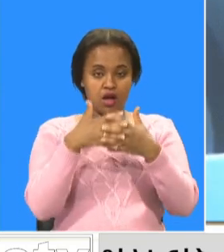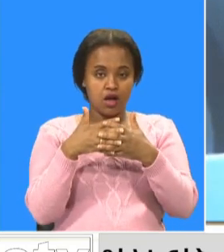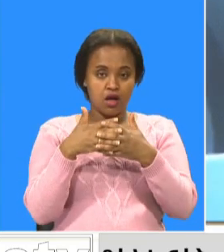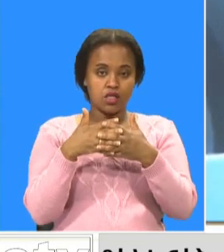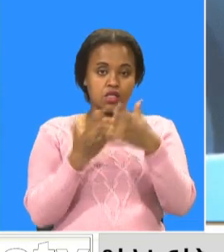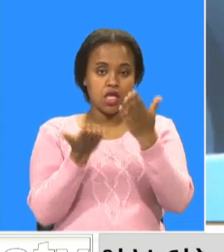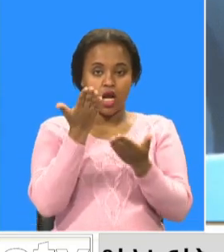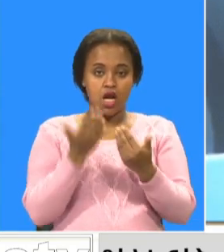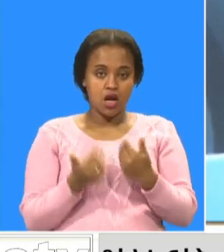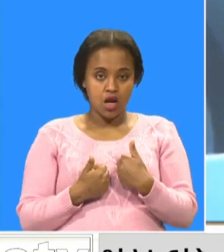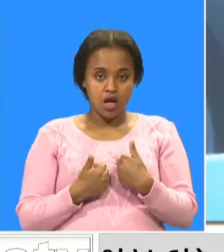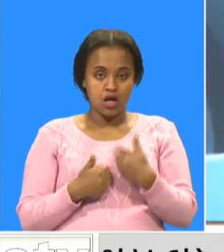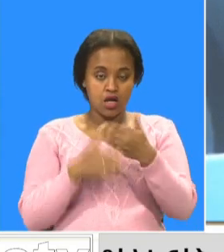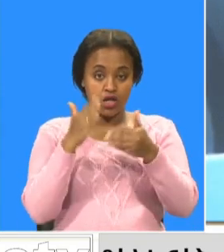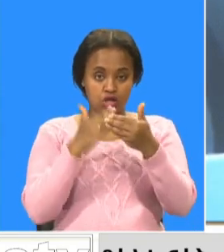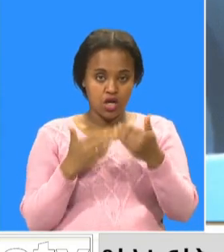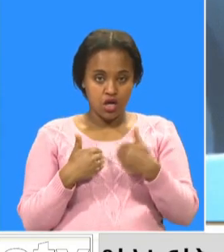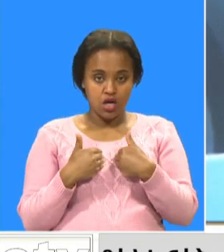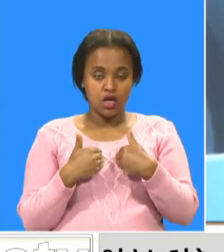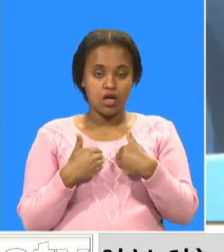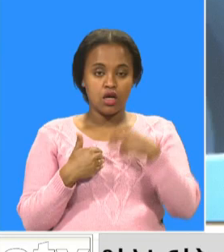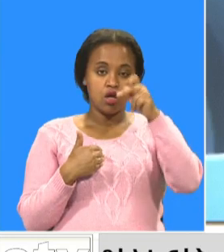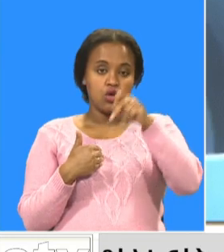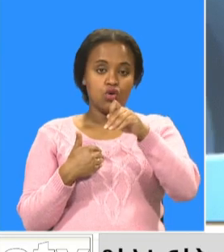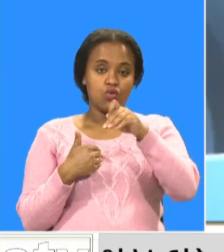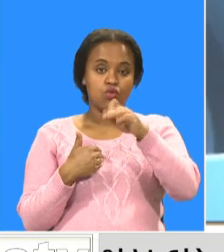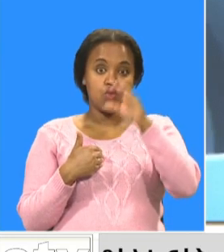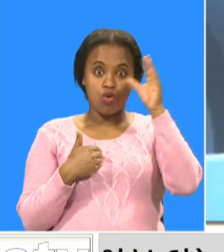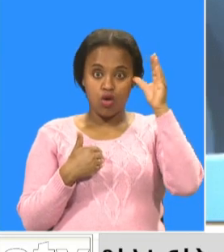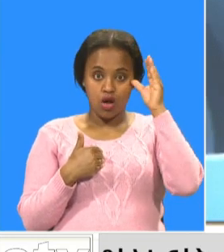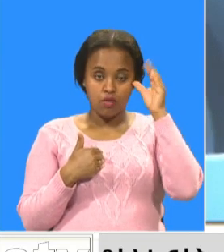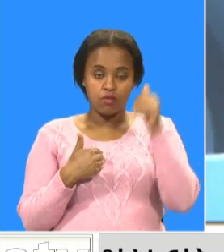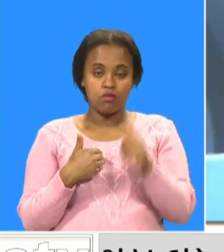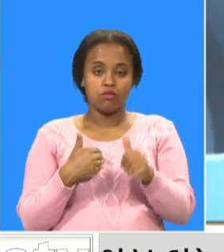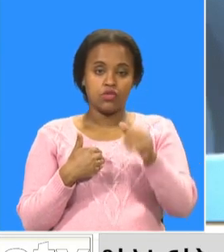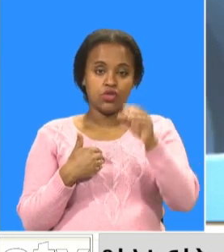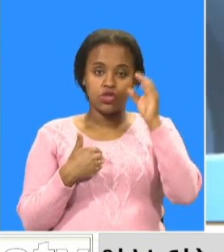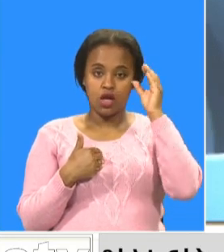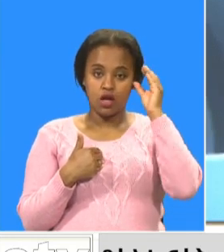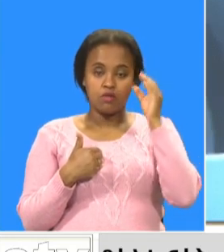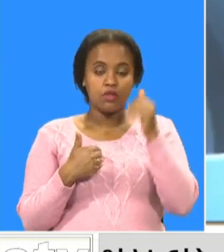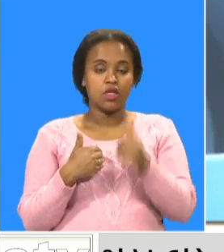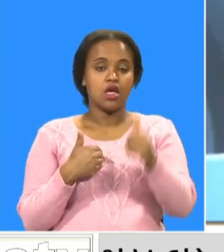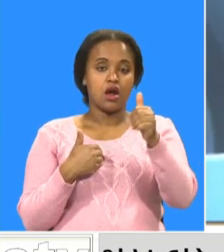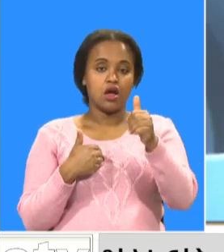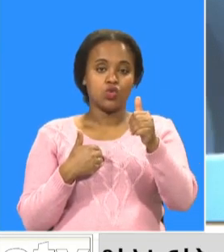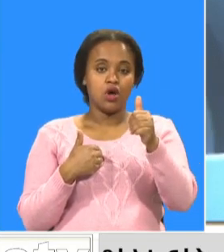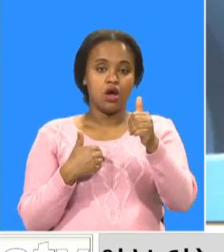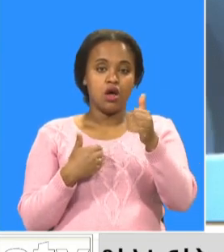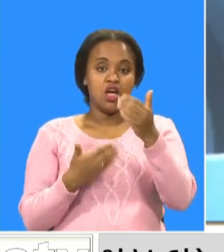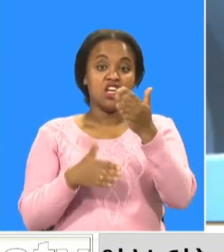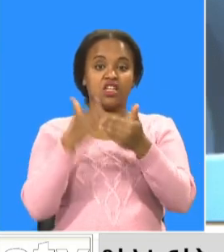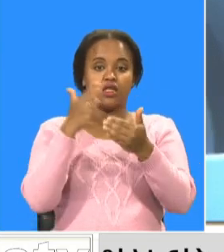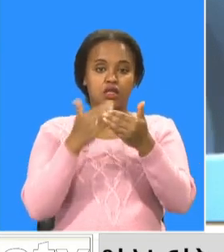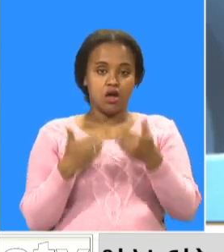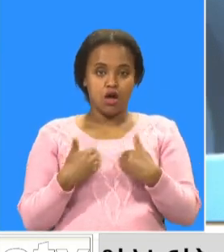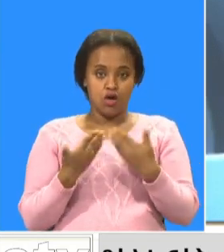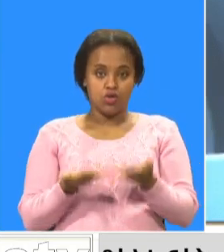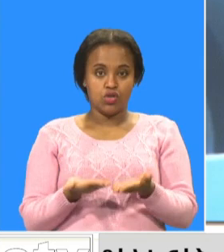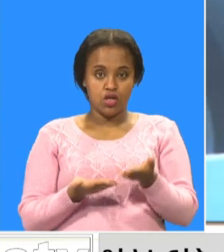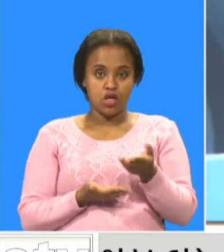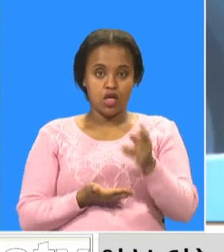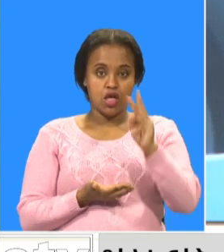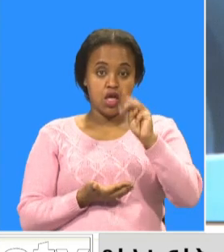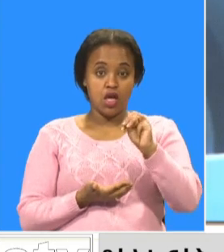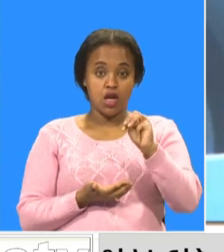አላት፣ ሳውዝ ኮሪያ የራሷ ስታንዳርድ አላት። እነዚህ ስታንዳርዶች በስታንዳርዶቹ የሚጠሩ ይሆናሉ።